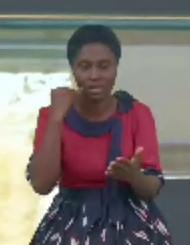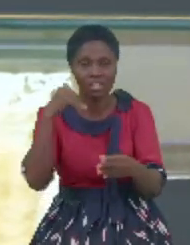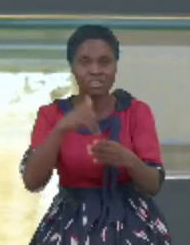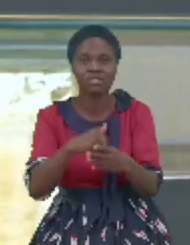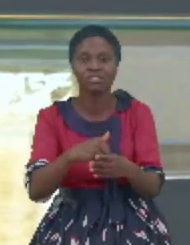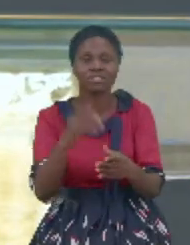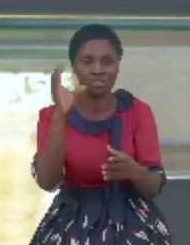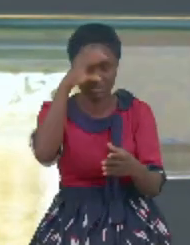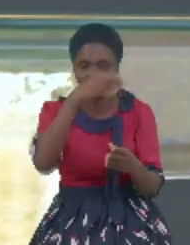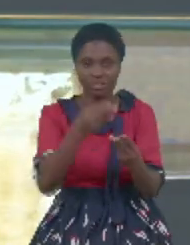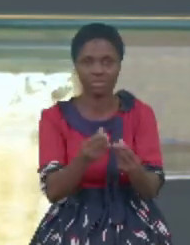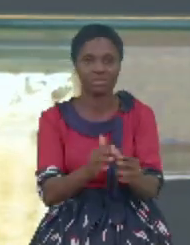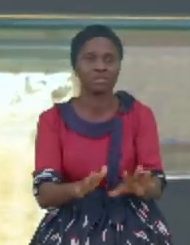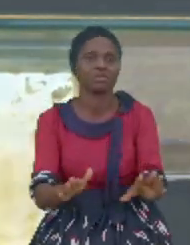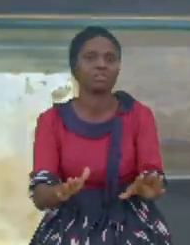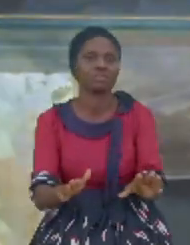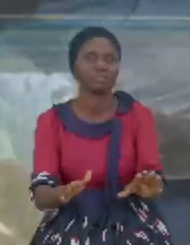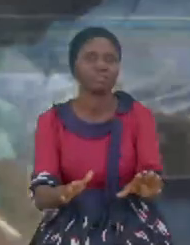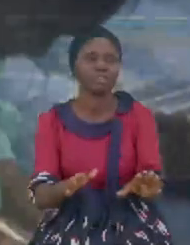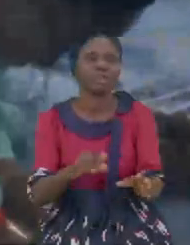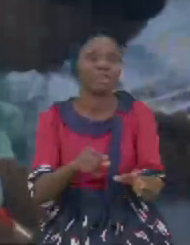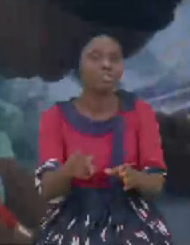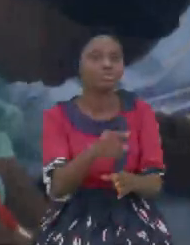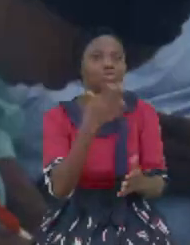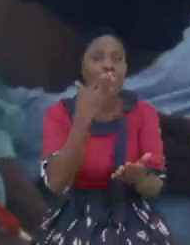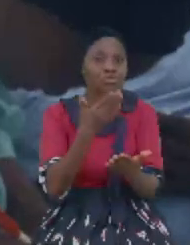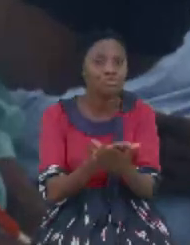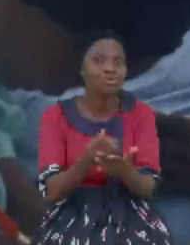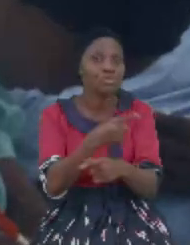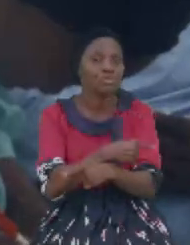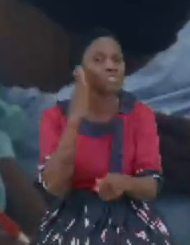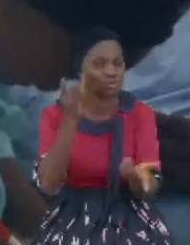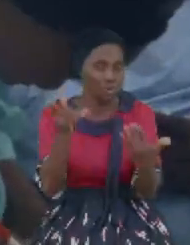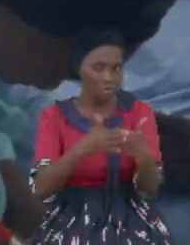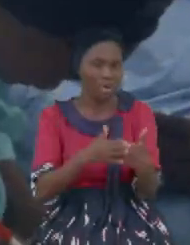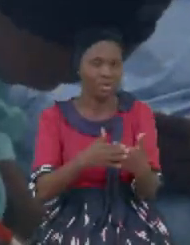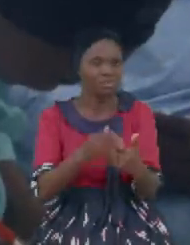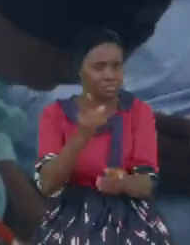jours reviendront. Essayez de vous rappeler